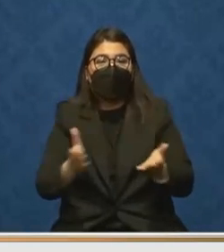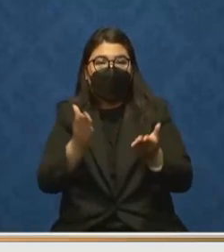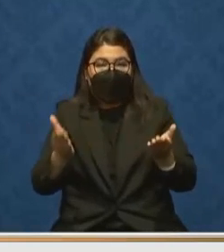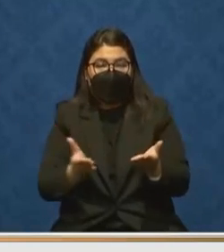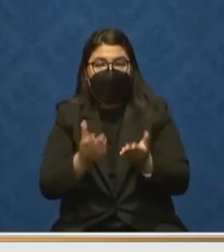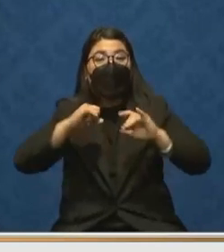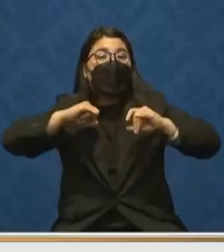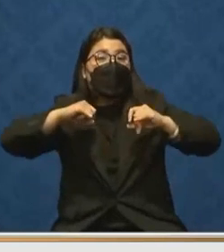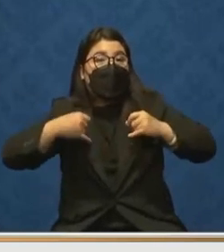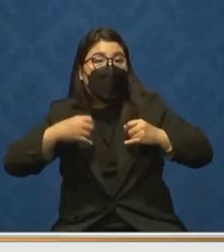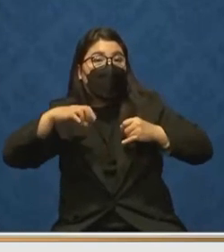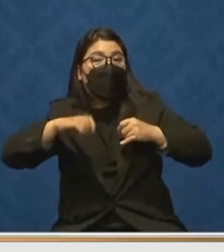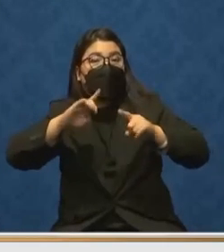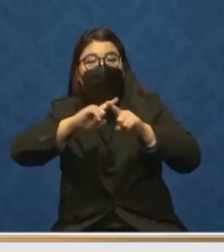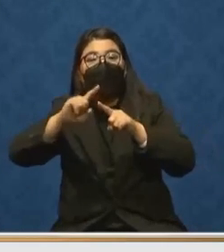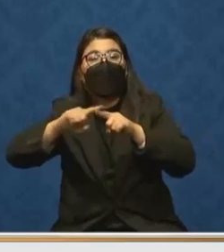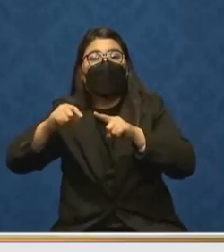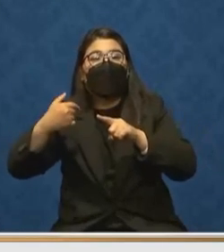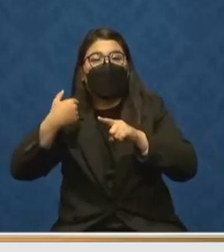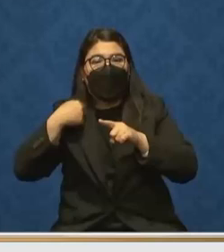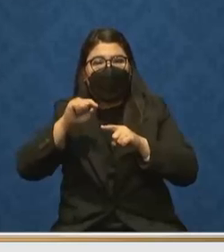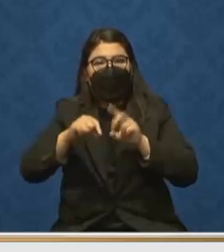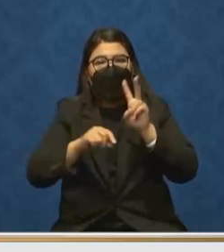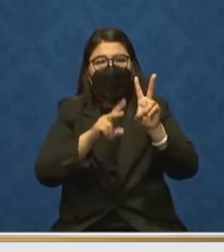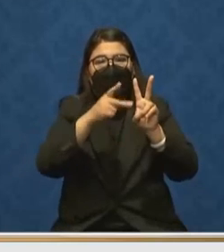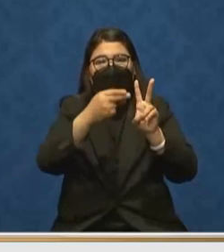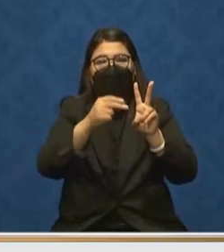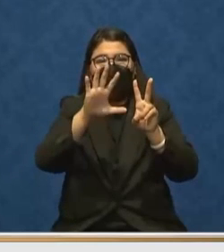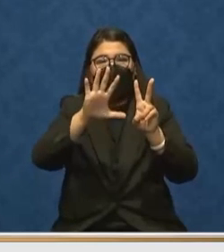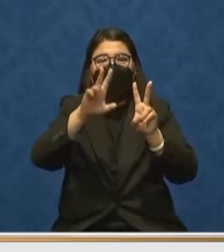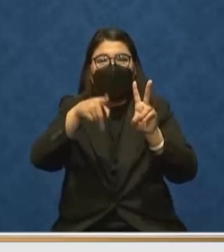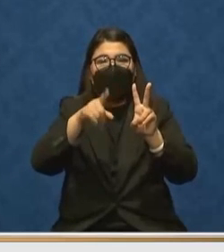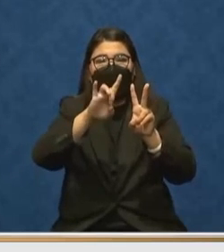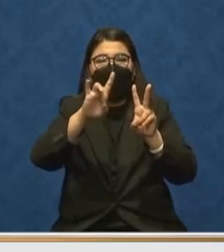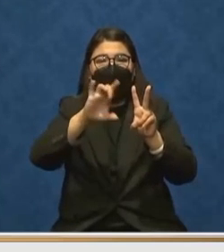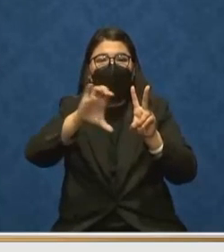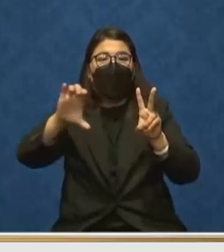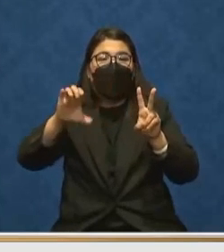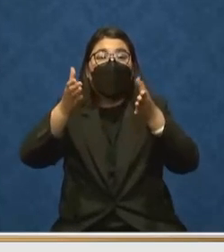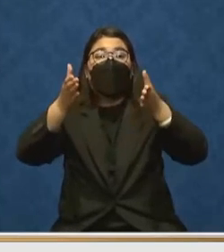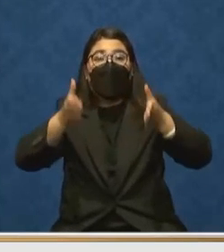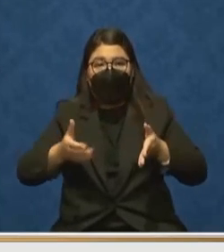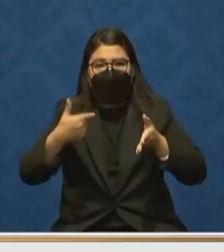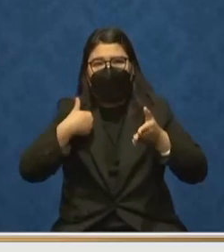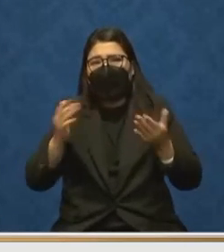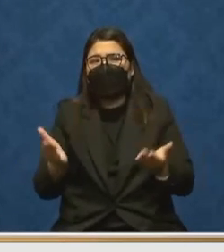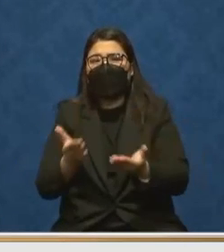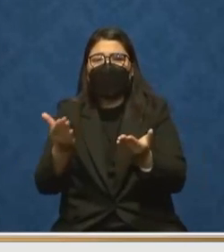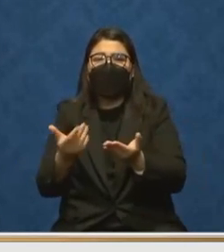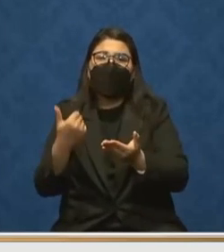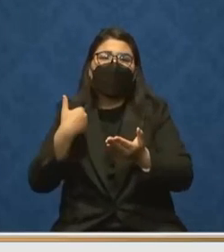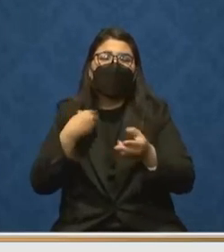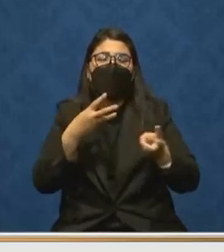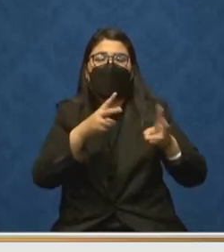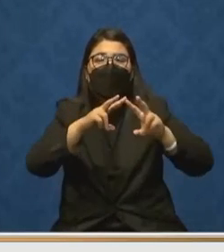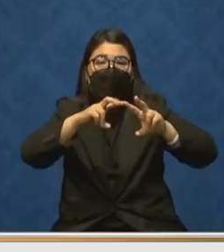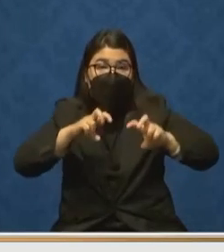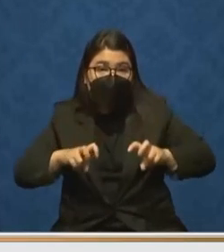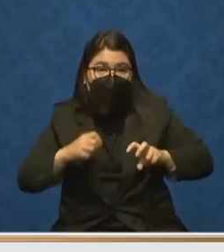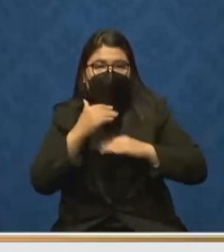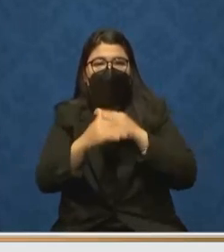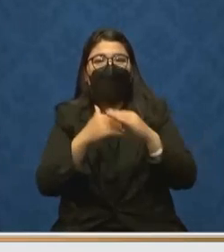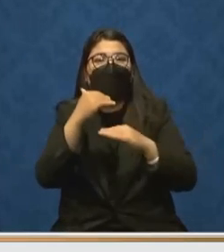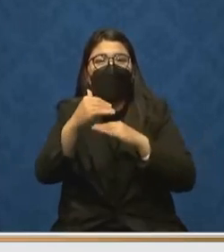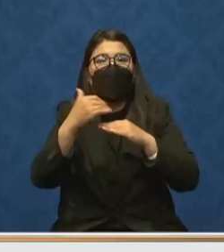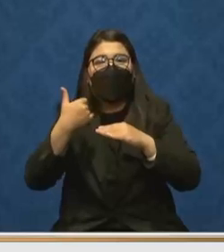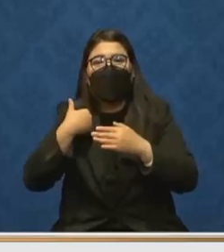ค้าผ่านอีคอมเมิร์ซ 25,800 คนรวมทั้งส่งเสริมการลงทุนที่เน้นการวิจัยพัฒนาและสร้างนวัตกร